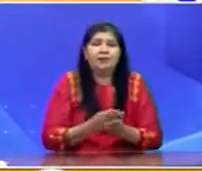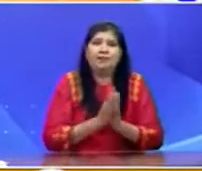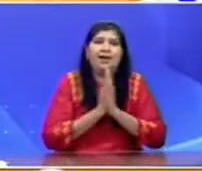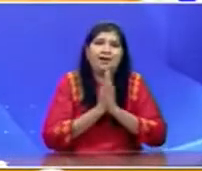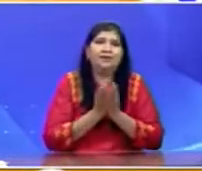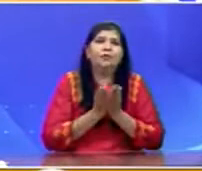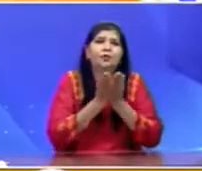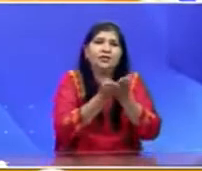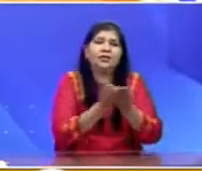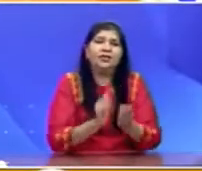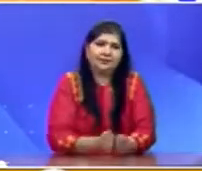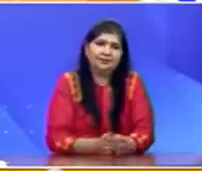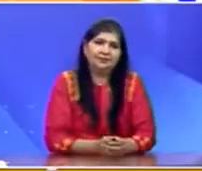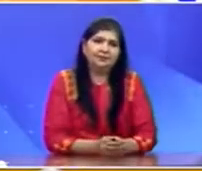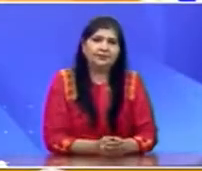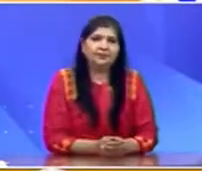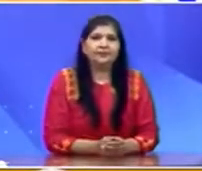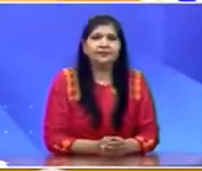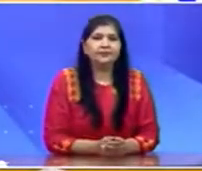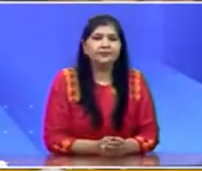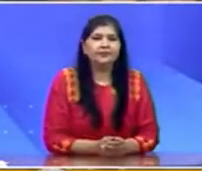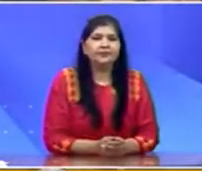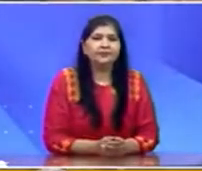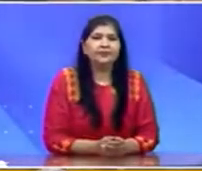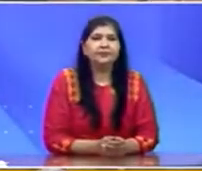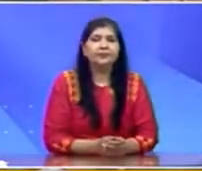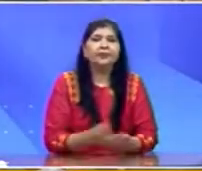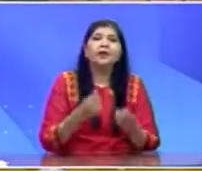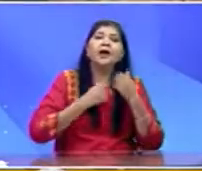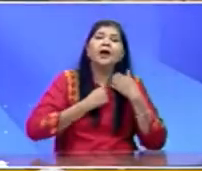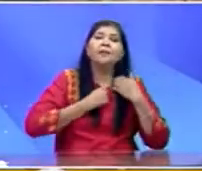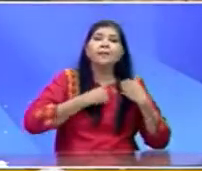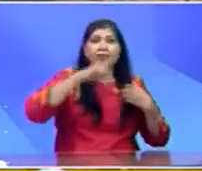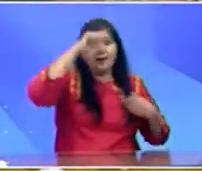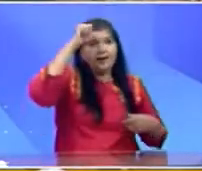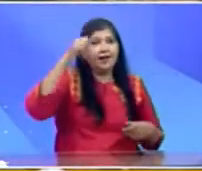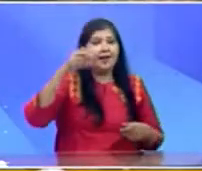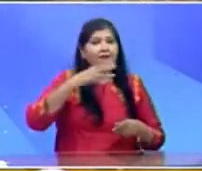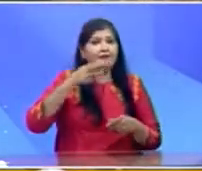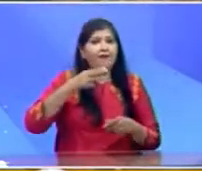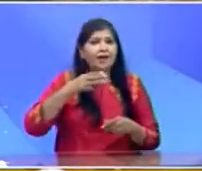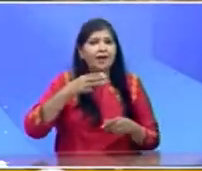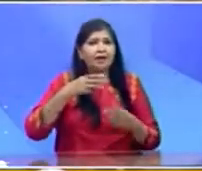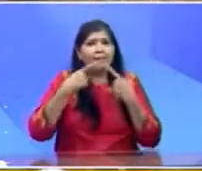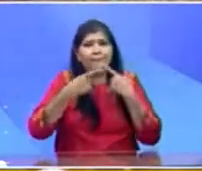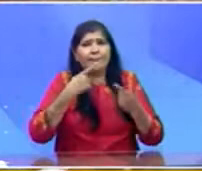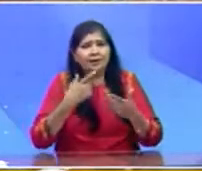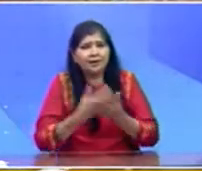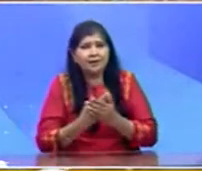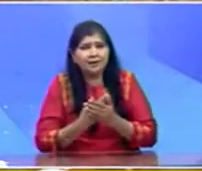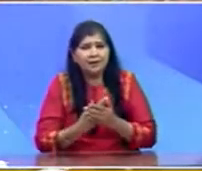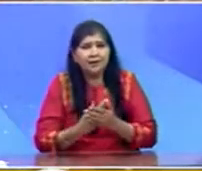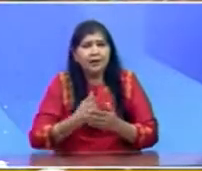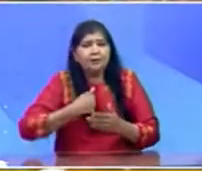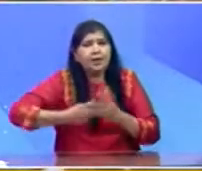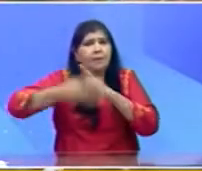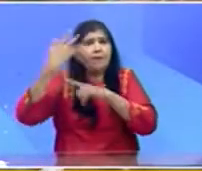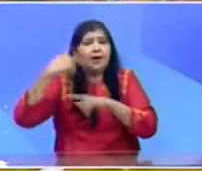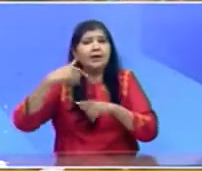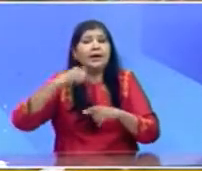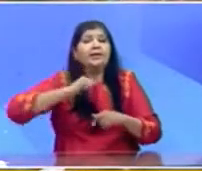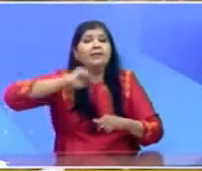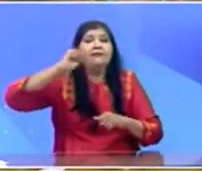आदरपूर्वक श्रद्धांजलि अर्पित करता हूं। अपने राष्ट्रीय ध्वज के बारे में बात करते हुए मैं महान